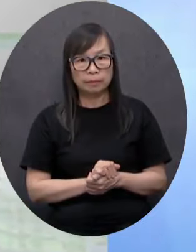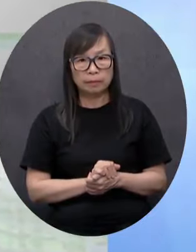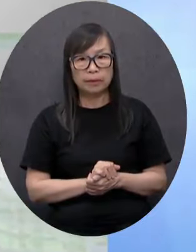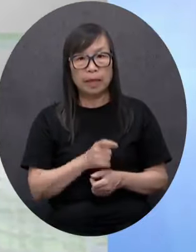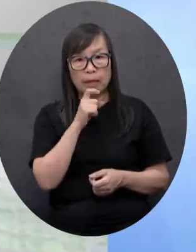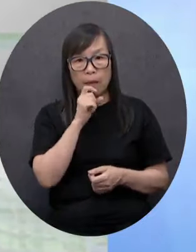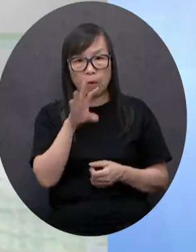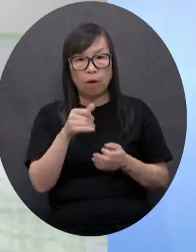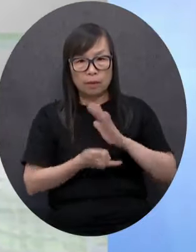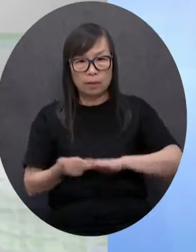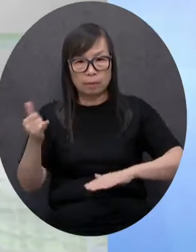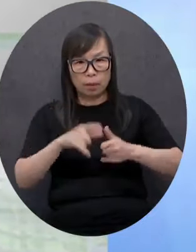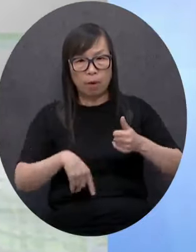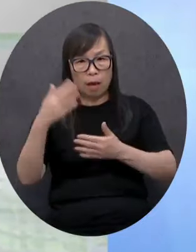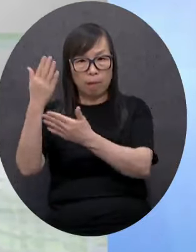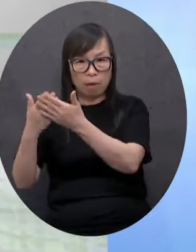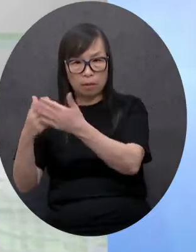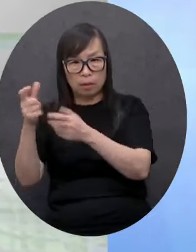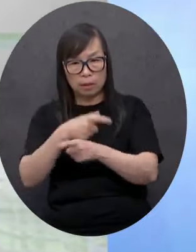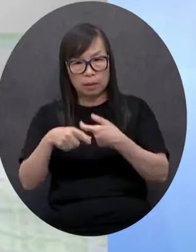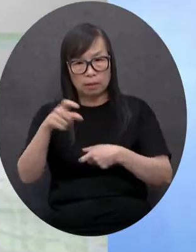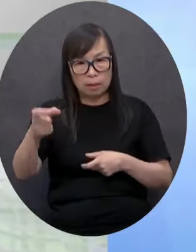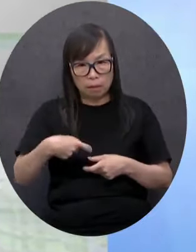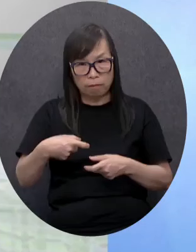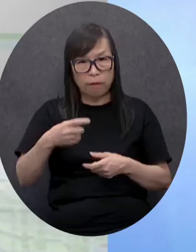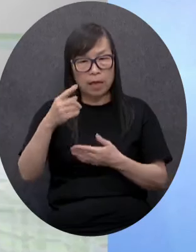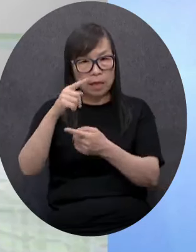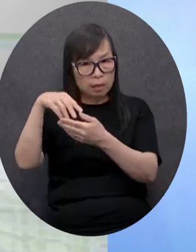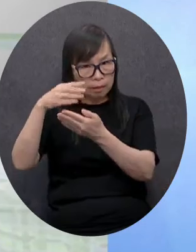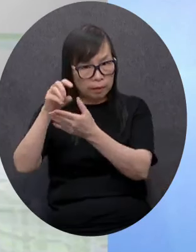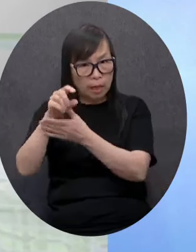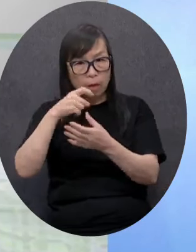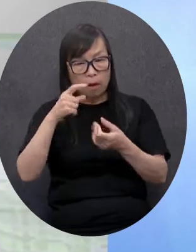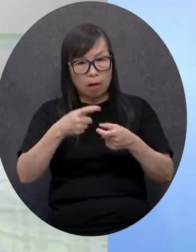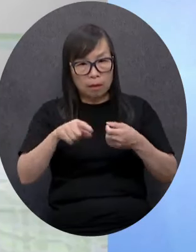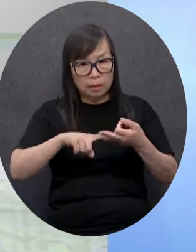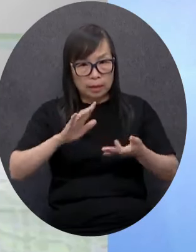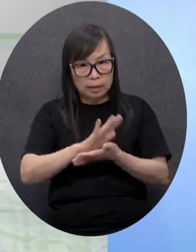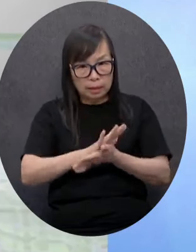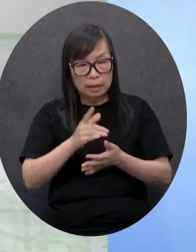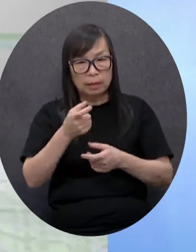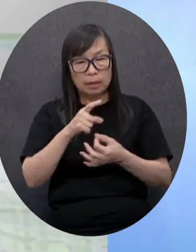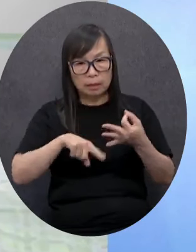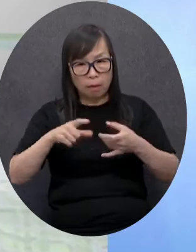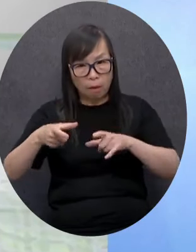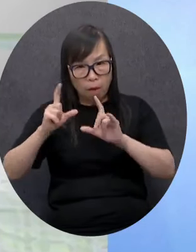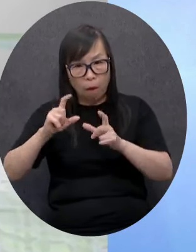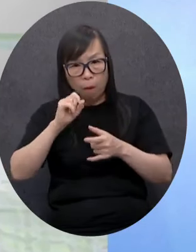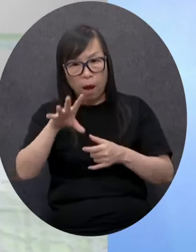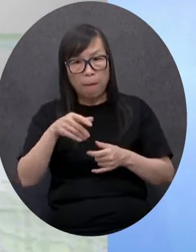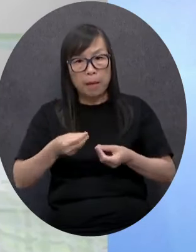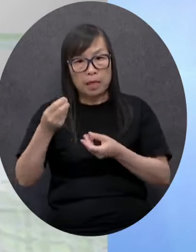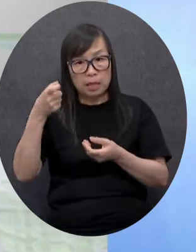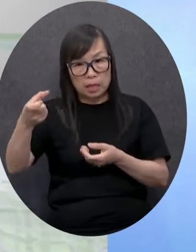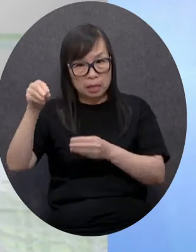有指名潜逃者在网上经营收费频道，行政会议成员资深大律师汤家华认为，如果给